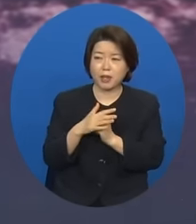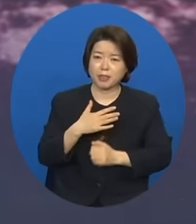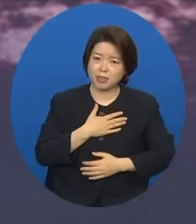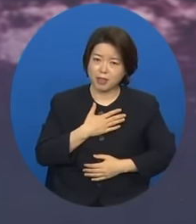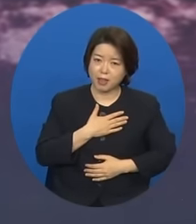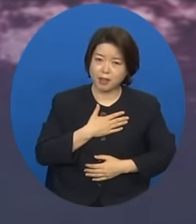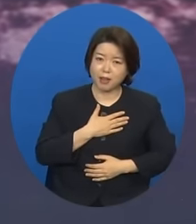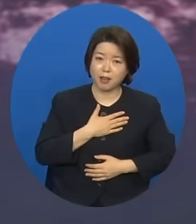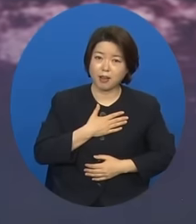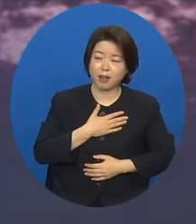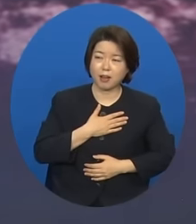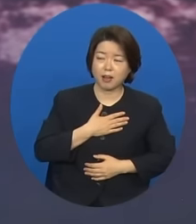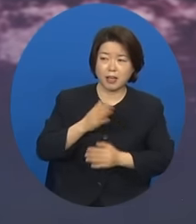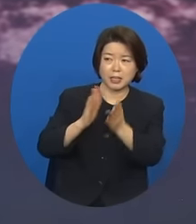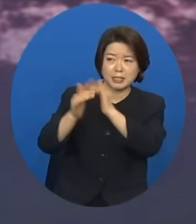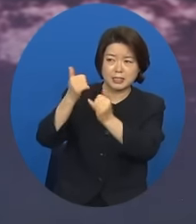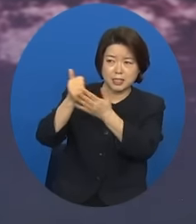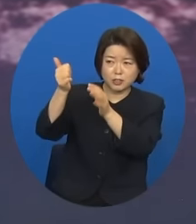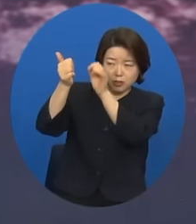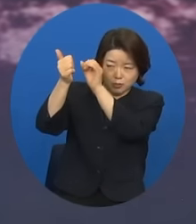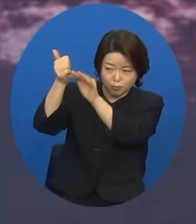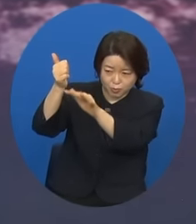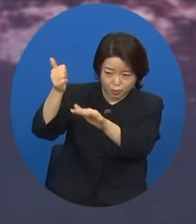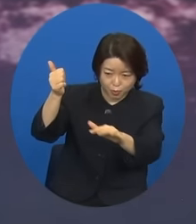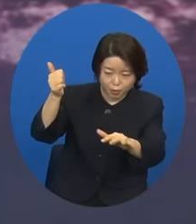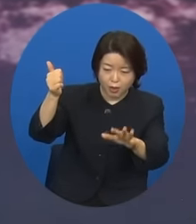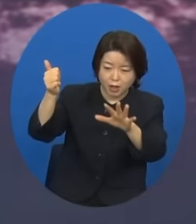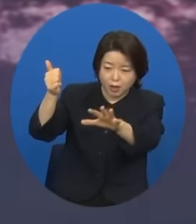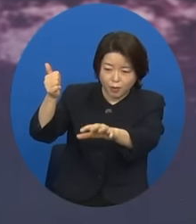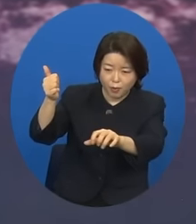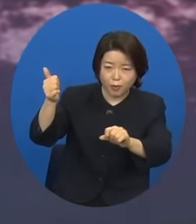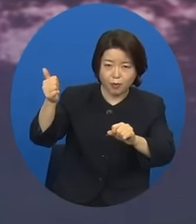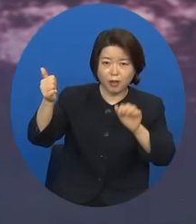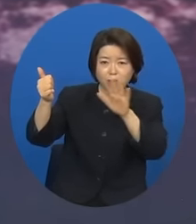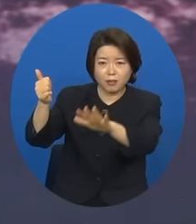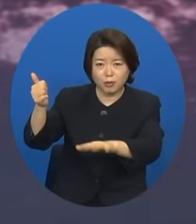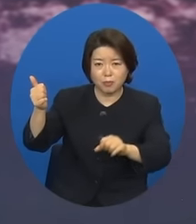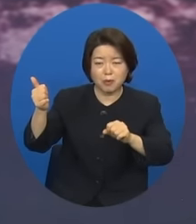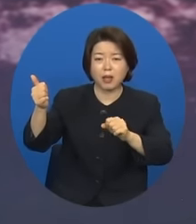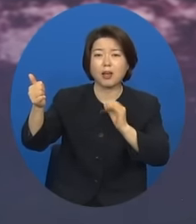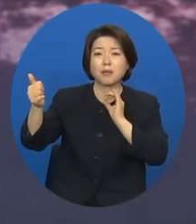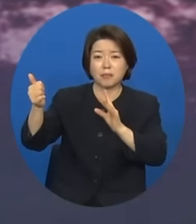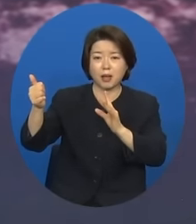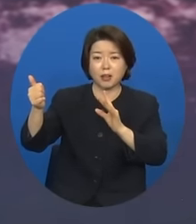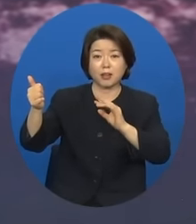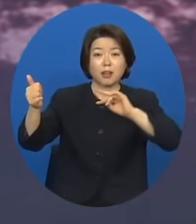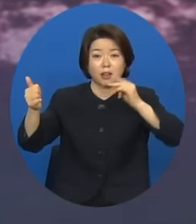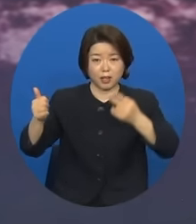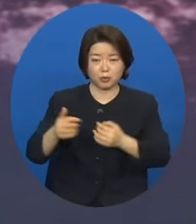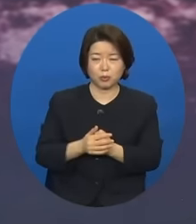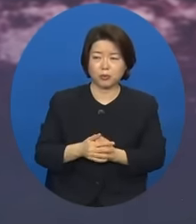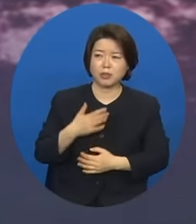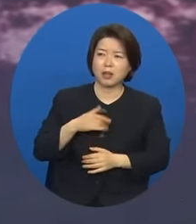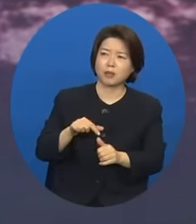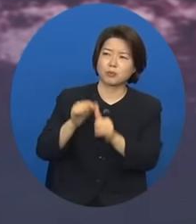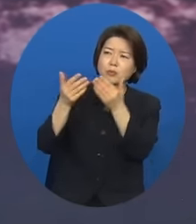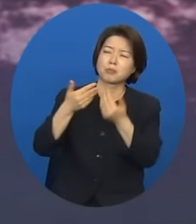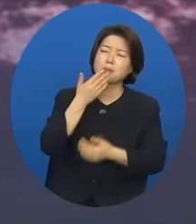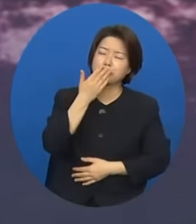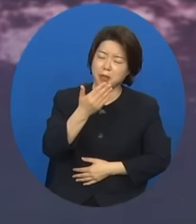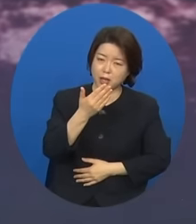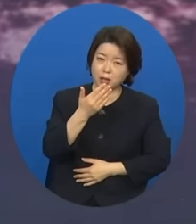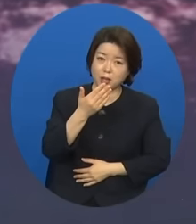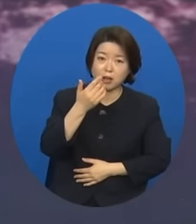내가 그의 옷에 옷자락에 손만 대기라도 하면 구원을 얻을